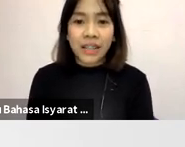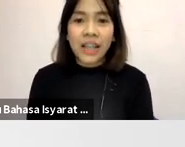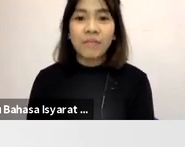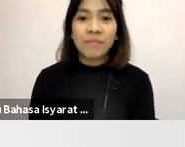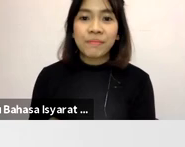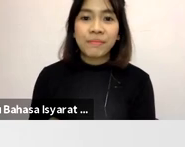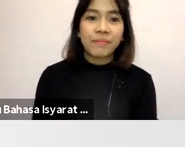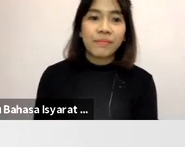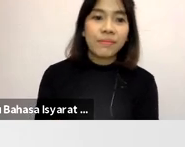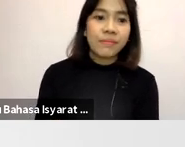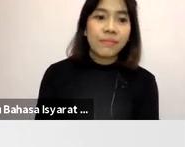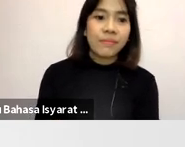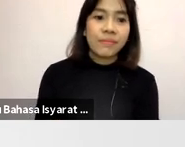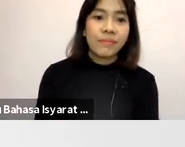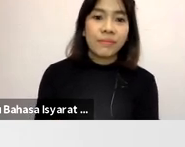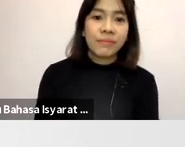Yogyakarta